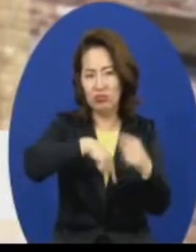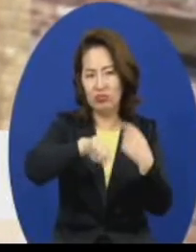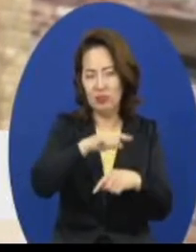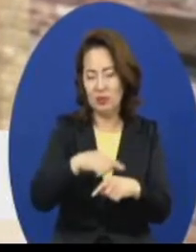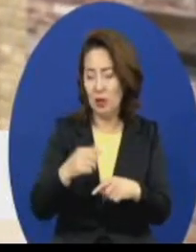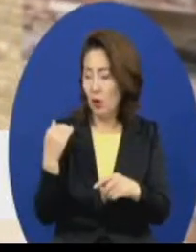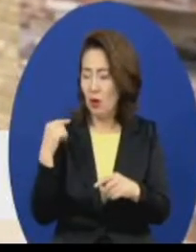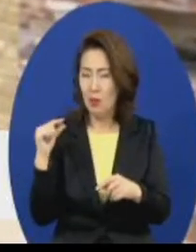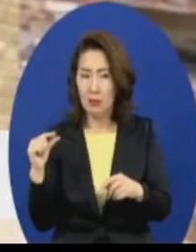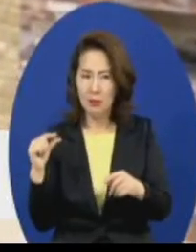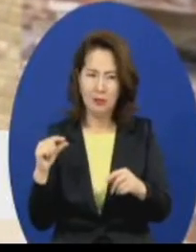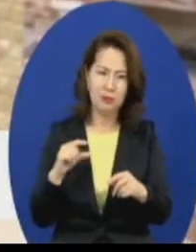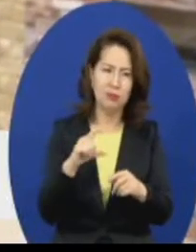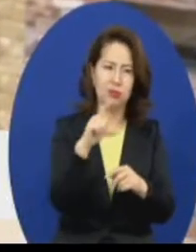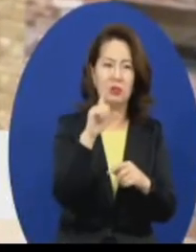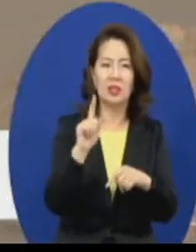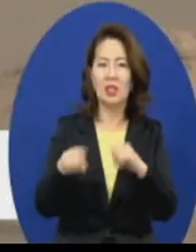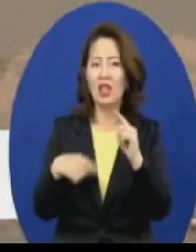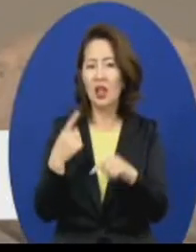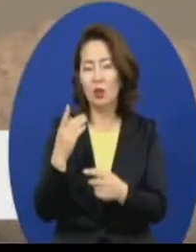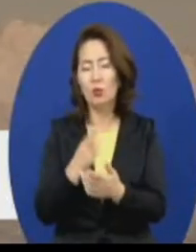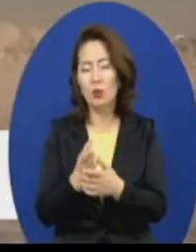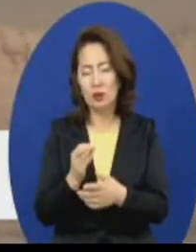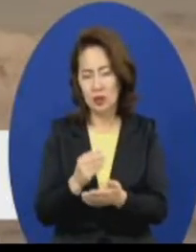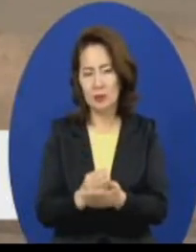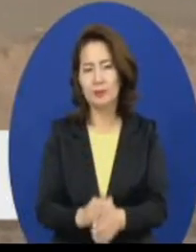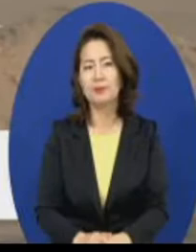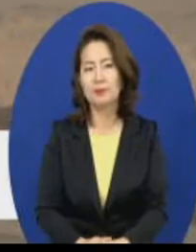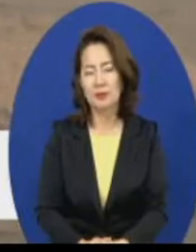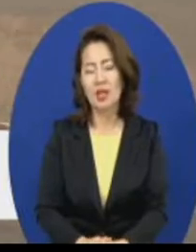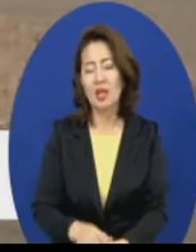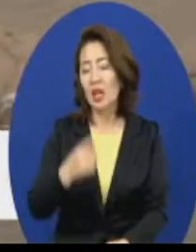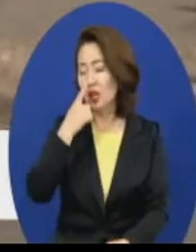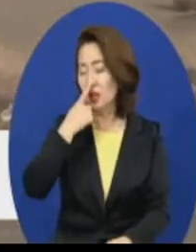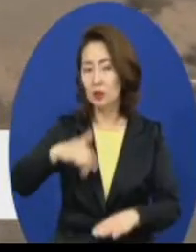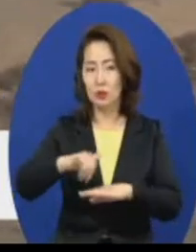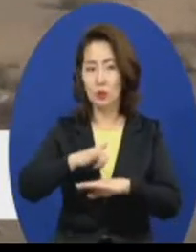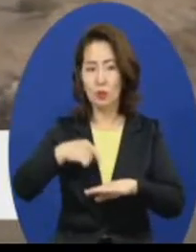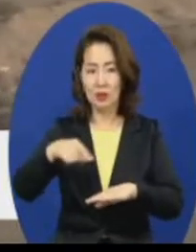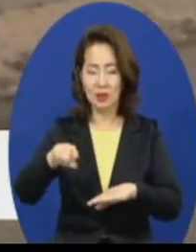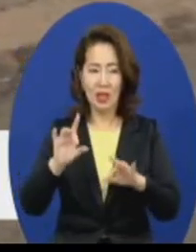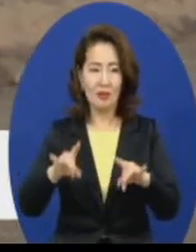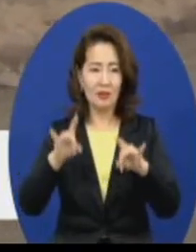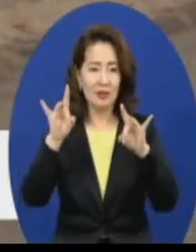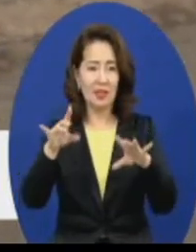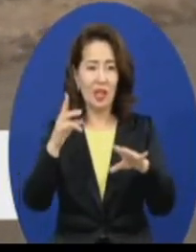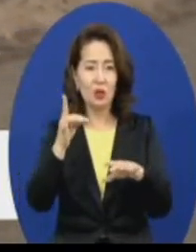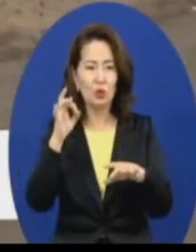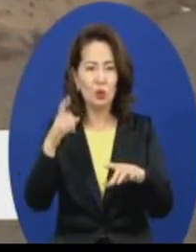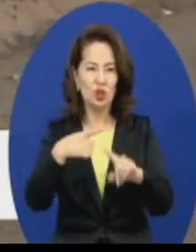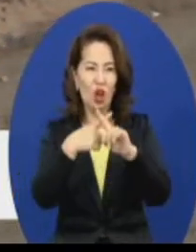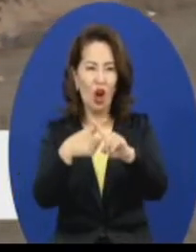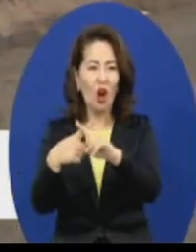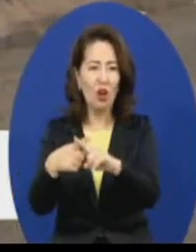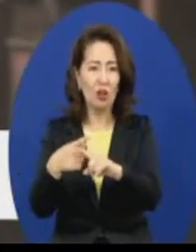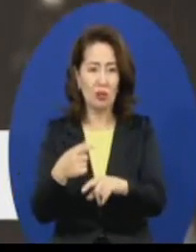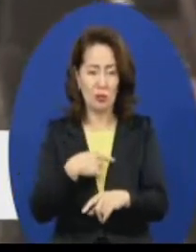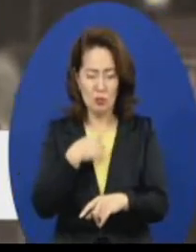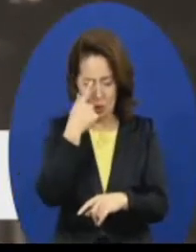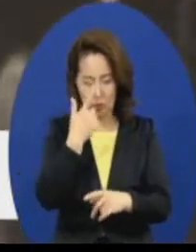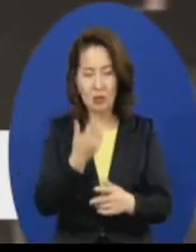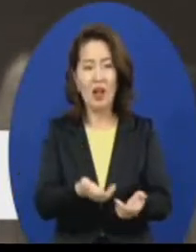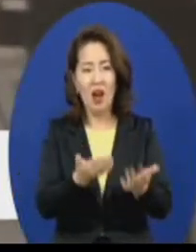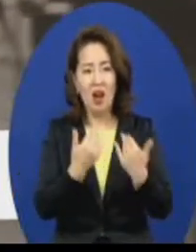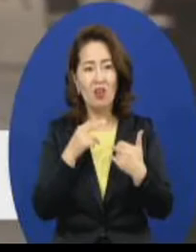бол өмнөхөөсөө бараг илүү шахуу болж байгаа. Бүгд найрамдах хятад ард улс Австралийн нүүрсний импортод хориг тавьсан. Энэ нь